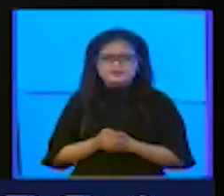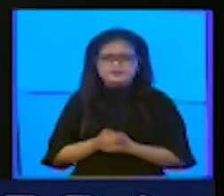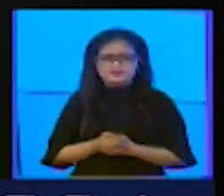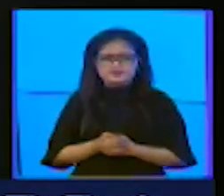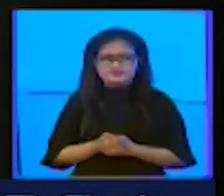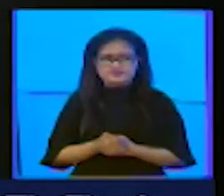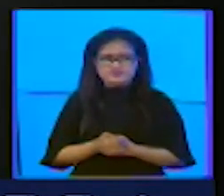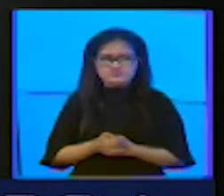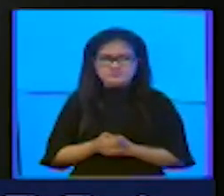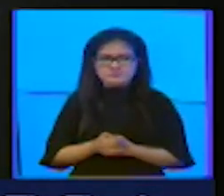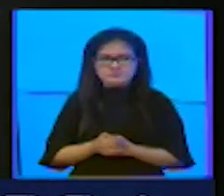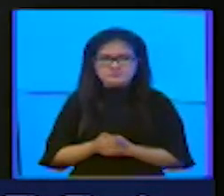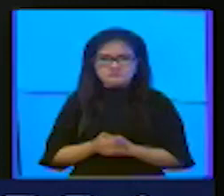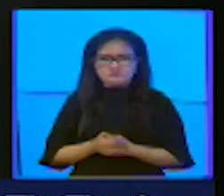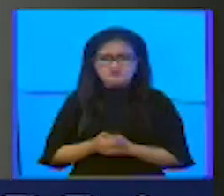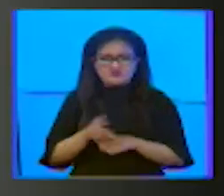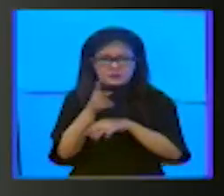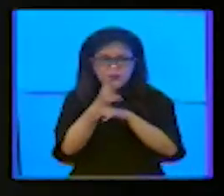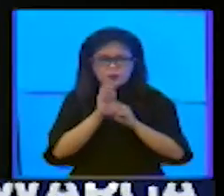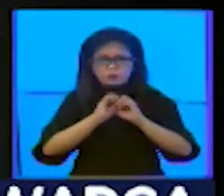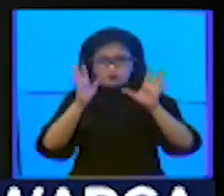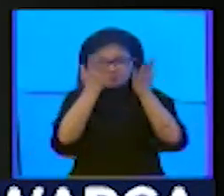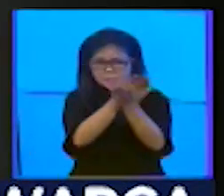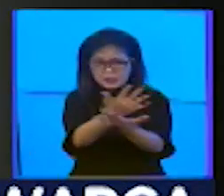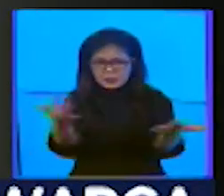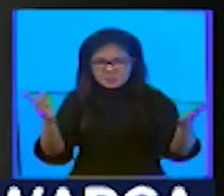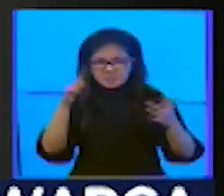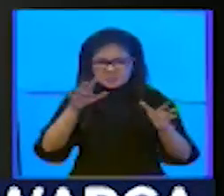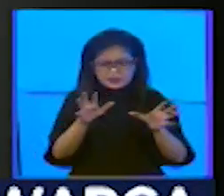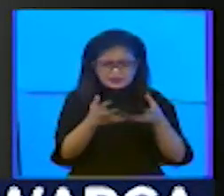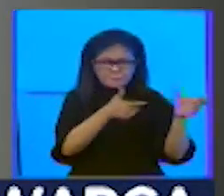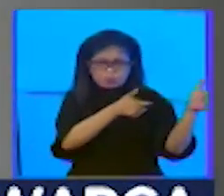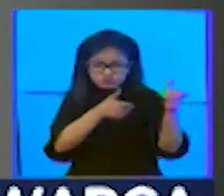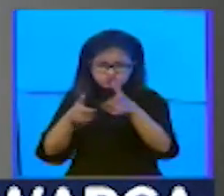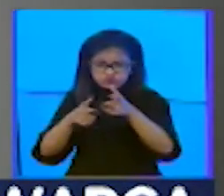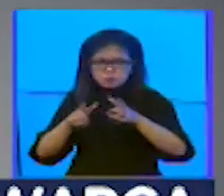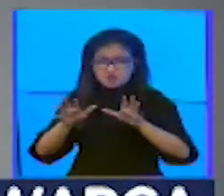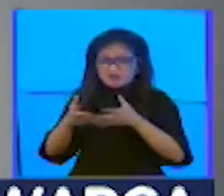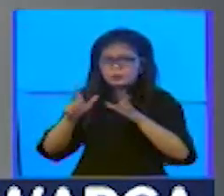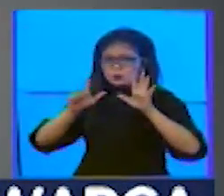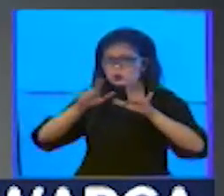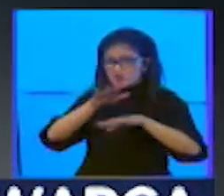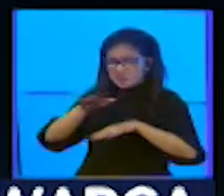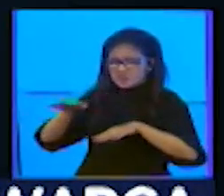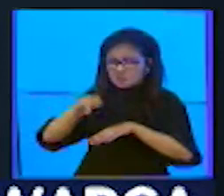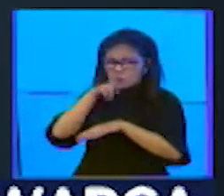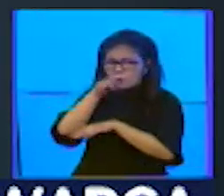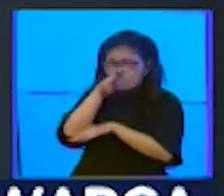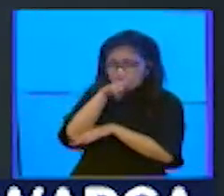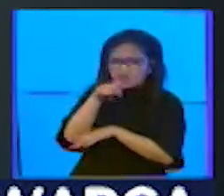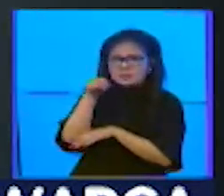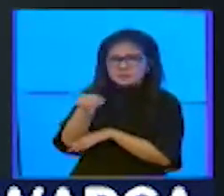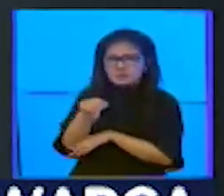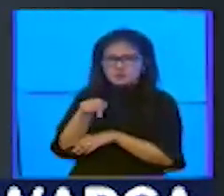Dari rekaman video warga terlihat sejumlah pemadam kebakaran mengevakuasi 7 anak ular kobra yang ditemukan dari sejumlah